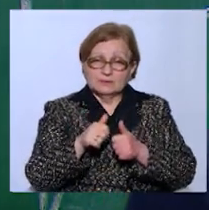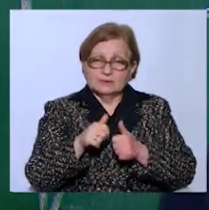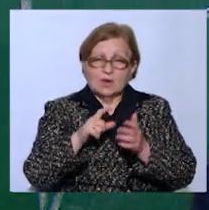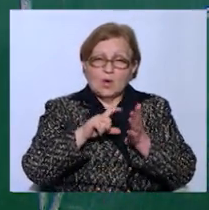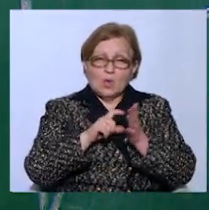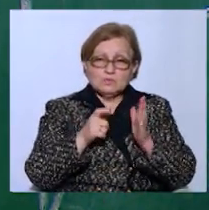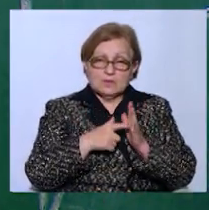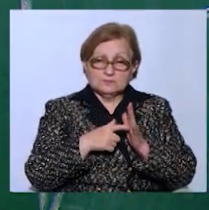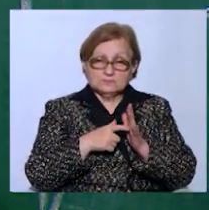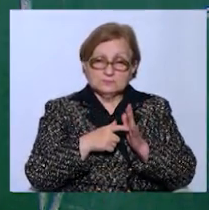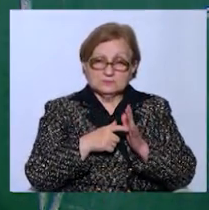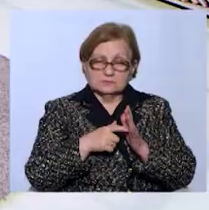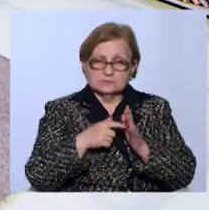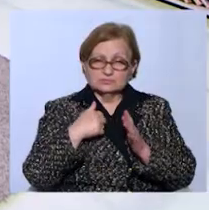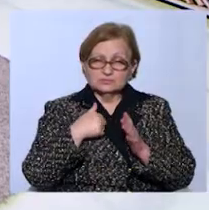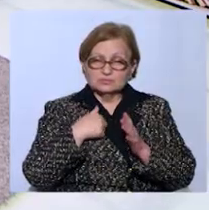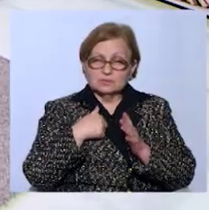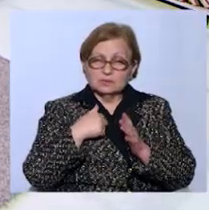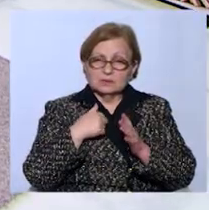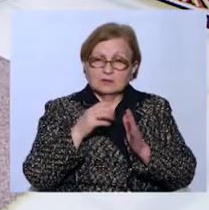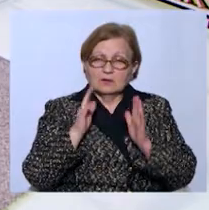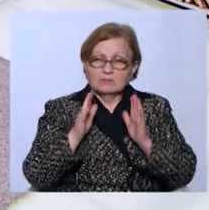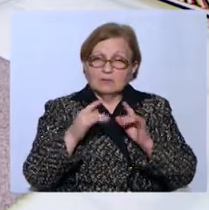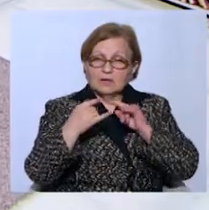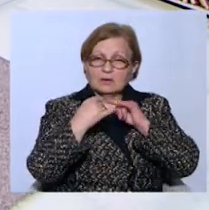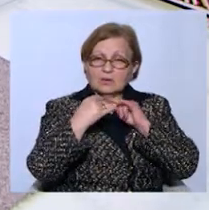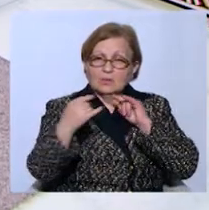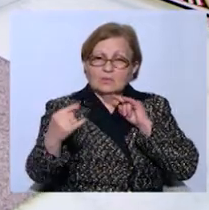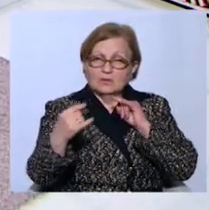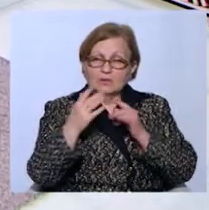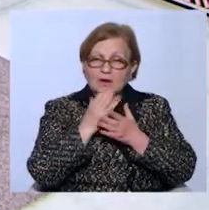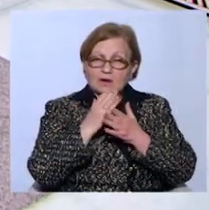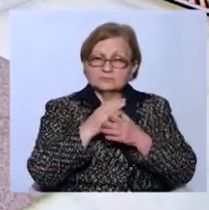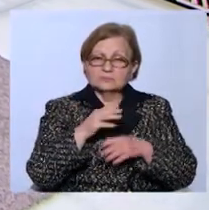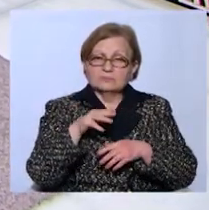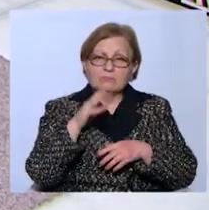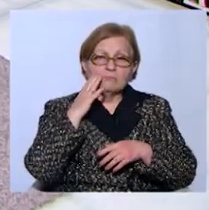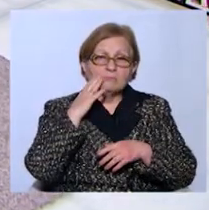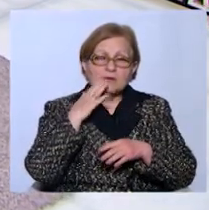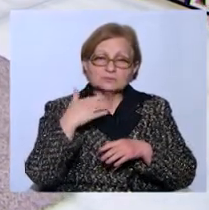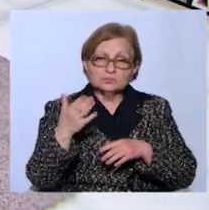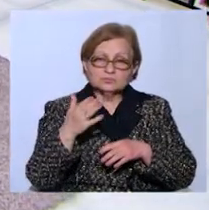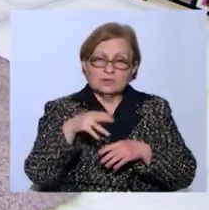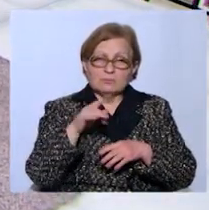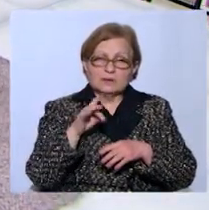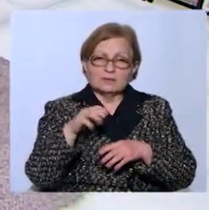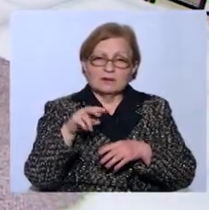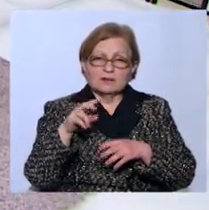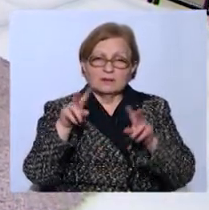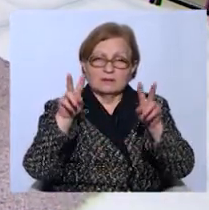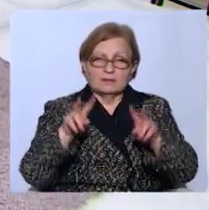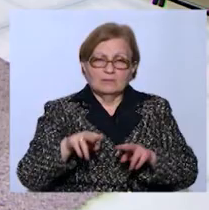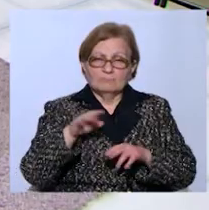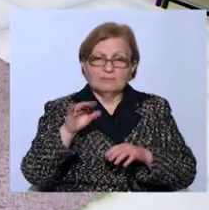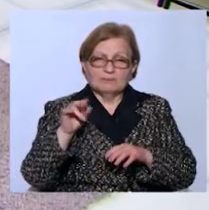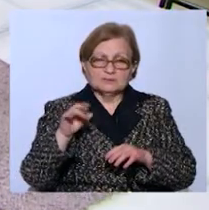ოთახს კი ჩვეულებრივ აქვს მართკუთხა პარალელეპიპედის ფორმა. ასეთის არა, ოთახი არის ჩვეულებრივ, აი